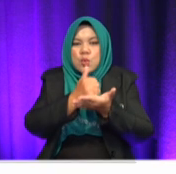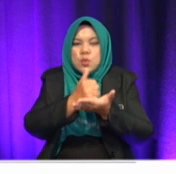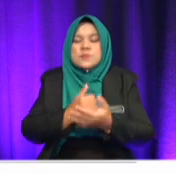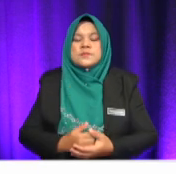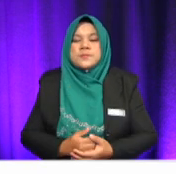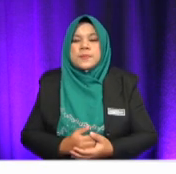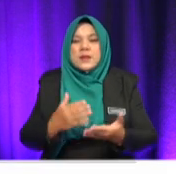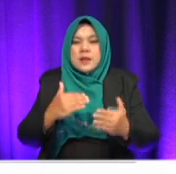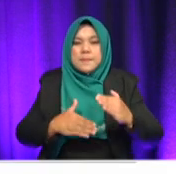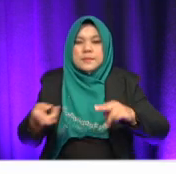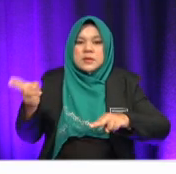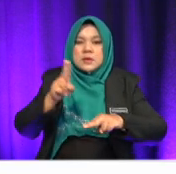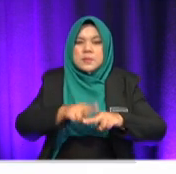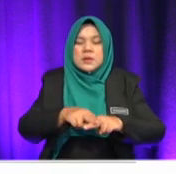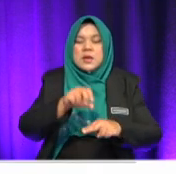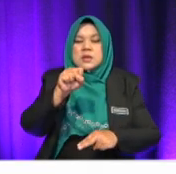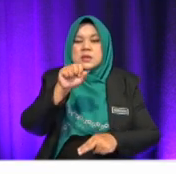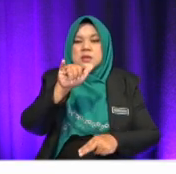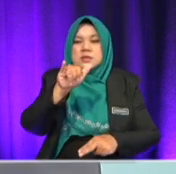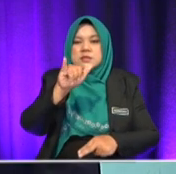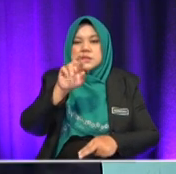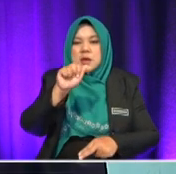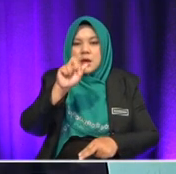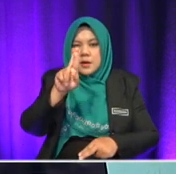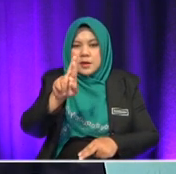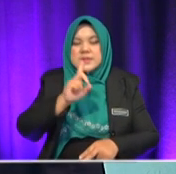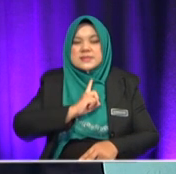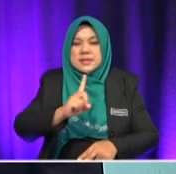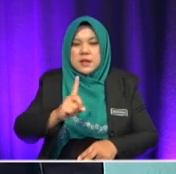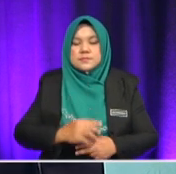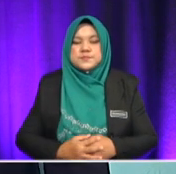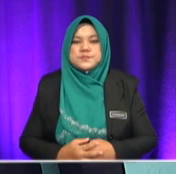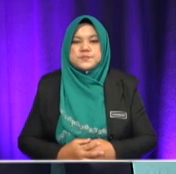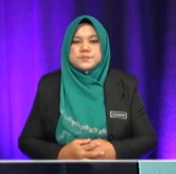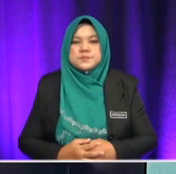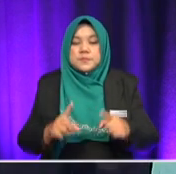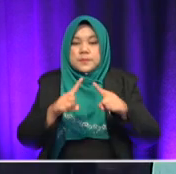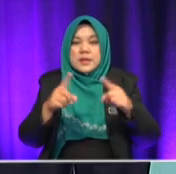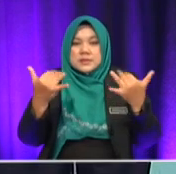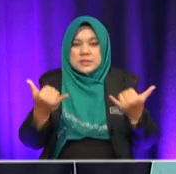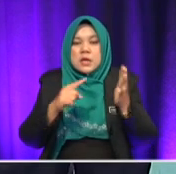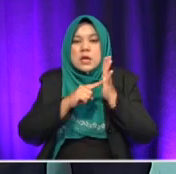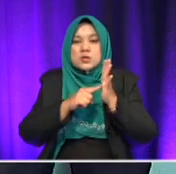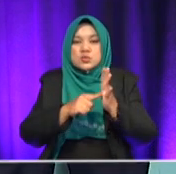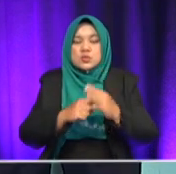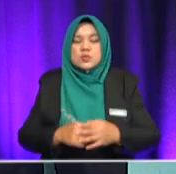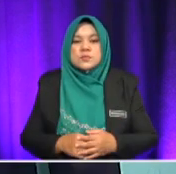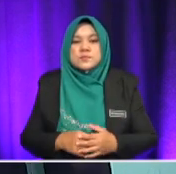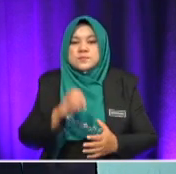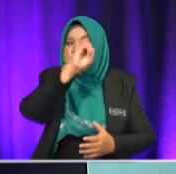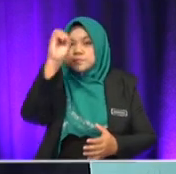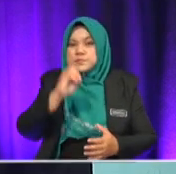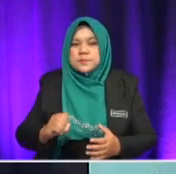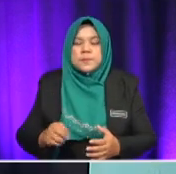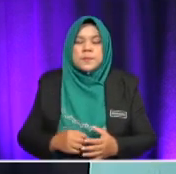meningkatkan syiar Islam Oke so ini yang saya kasih Tunjukkan sedikit statistik statistik kepada